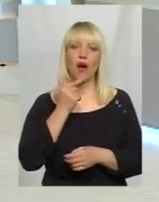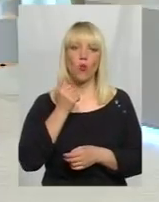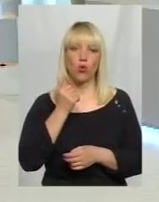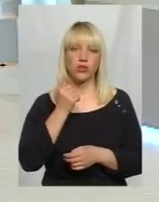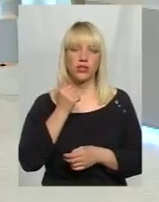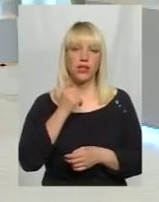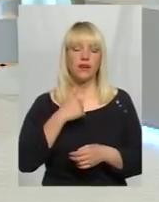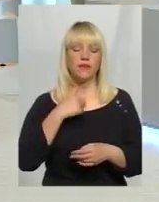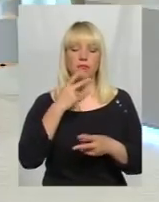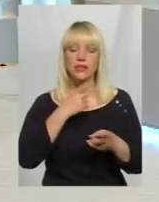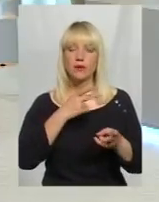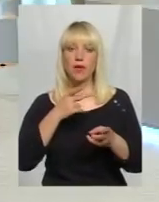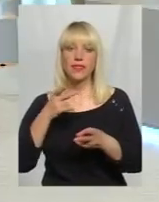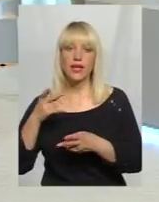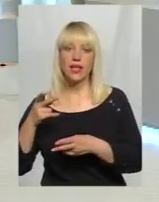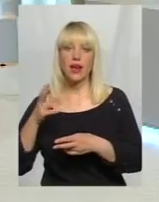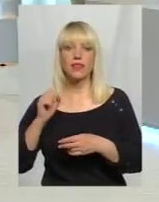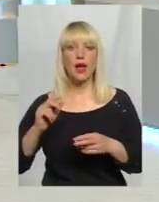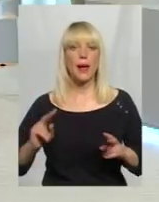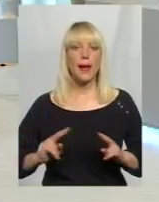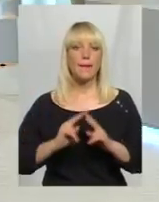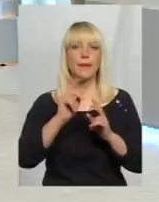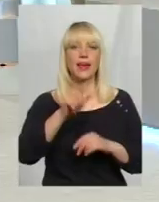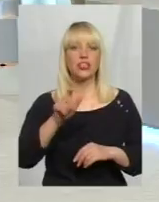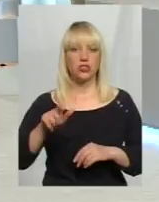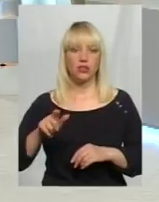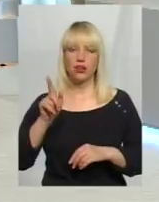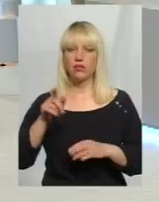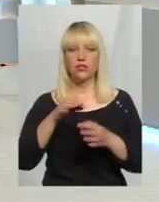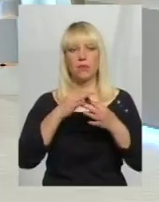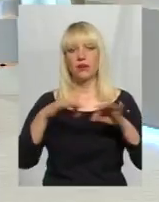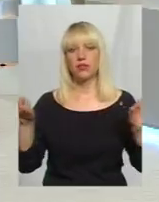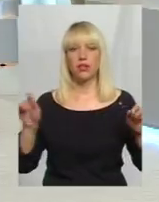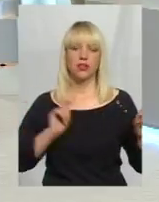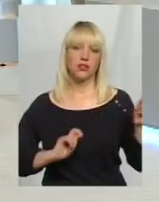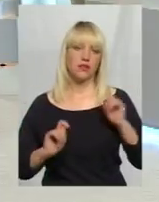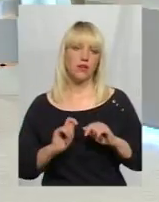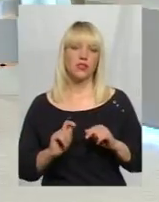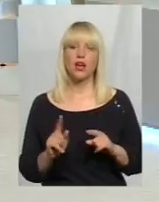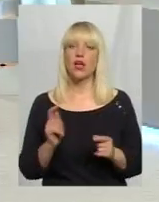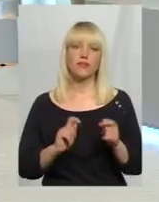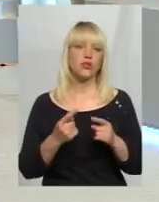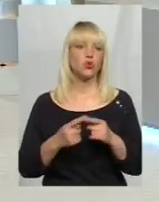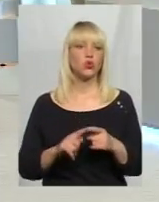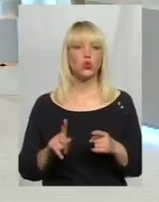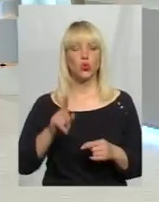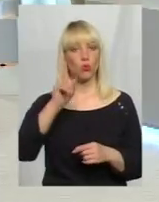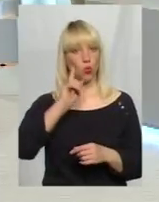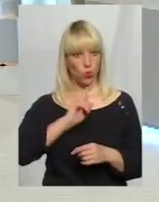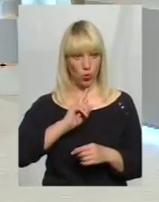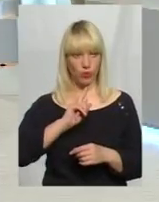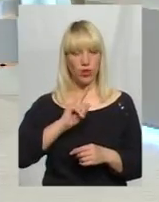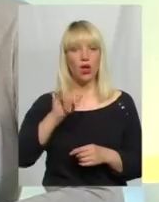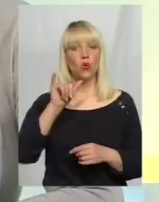мы смотрели вот на парижан. Парижане очень демократично одеваются. Они одеваются в то, что им удобно. Но у них